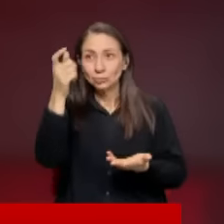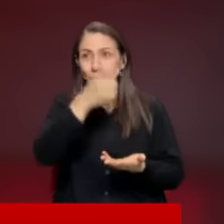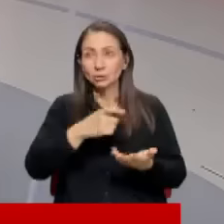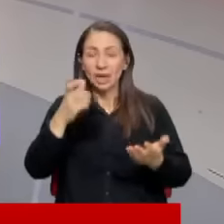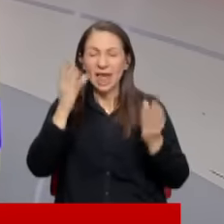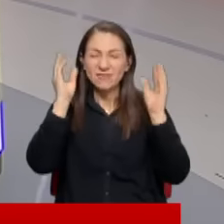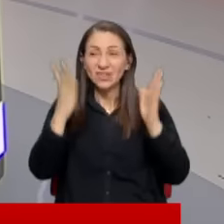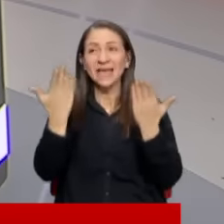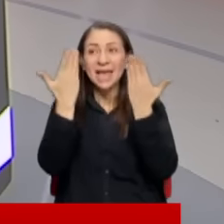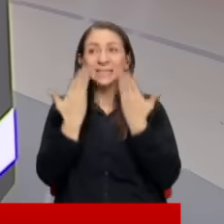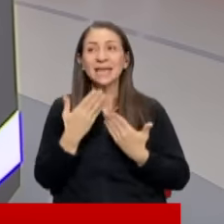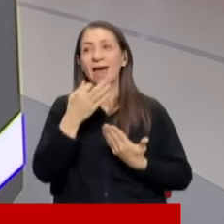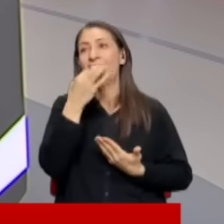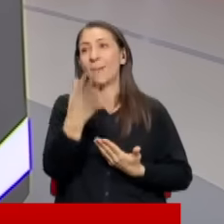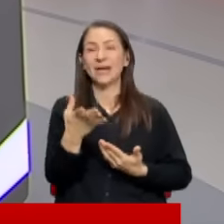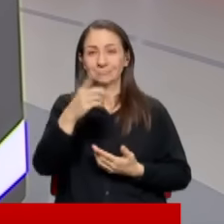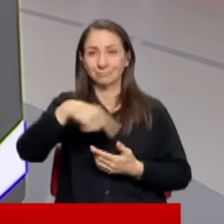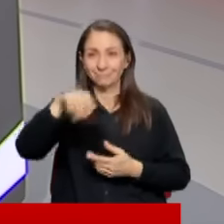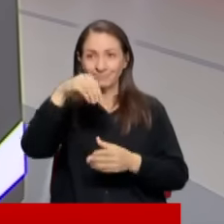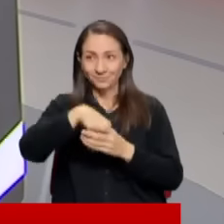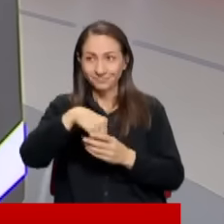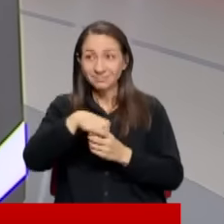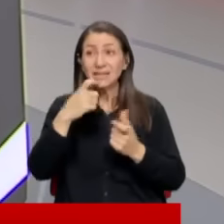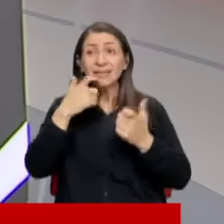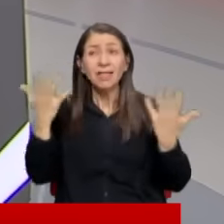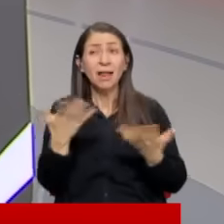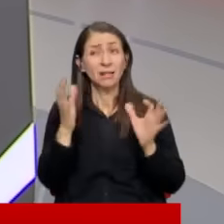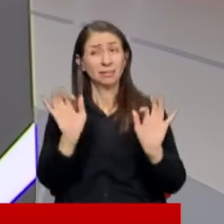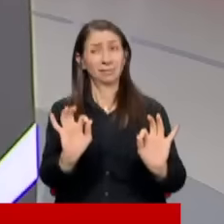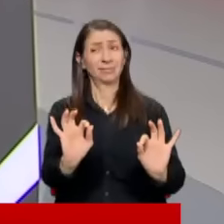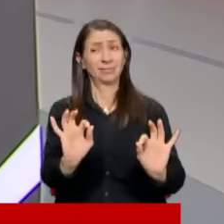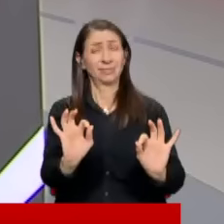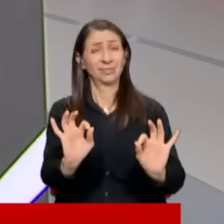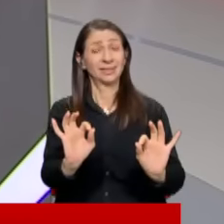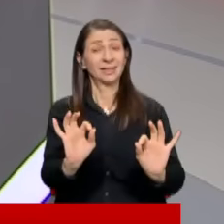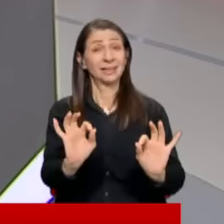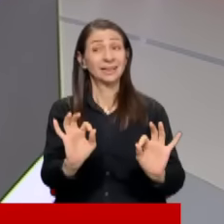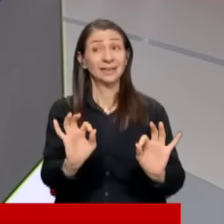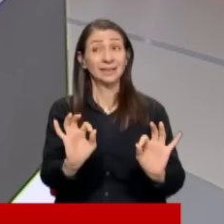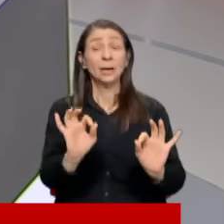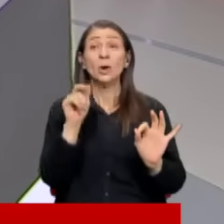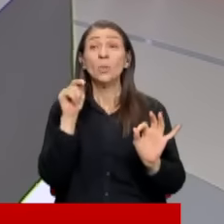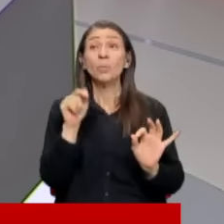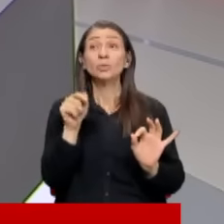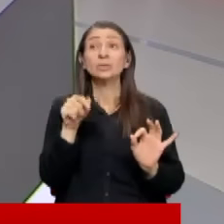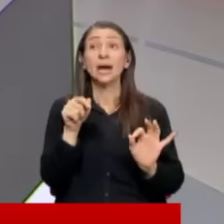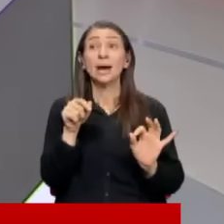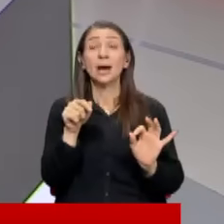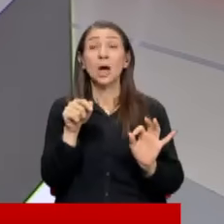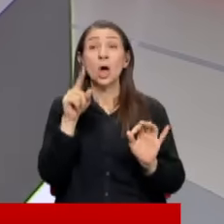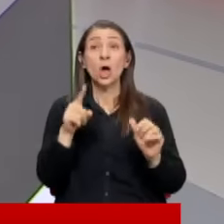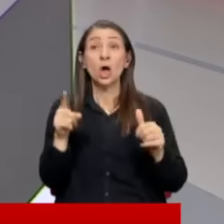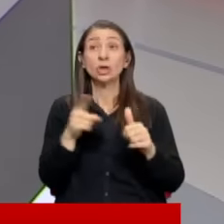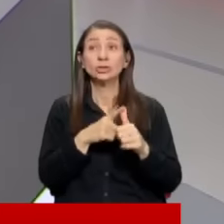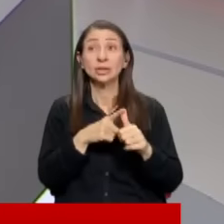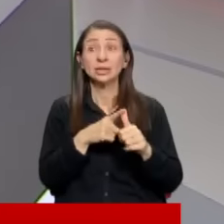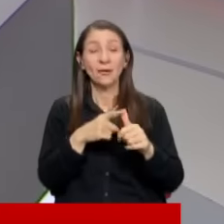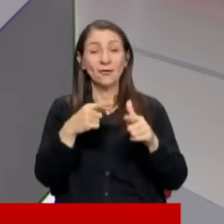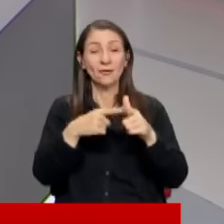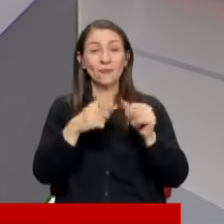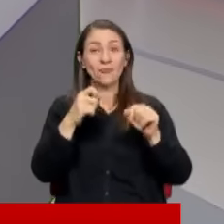Türkiye'nin en fazla izlenen bültenleri yıllardır, uzun yıllardır. Burada öncelikle